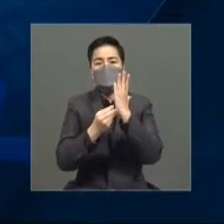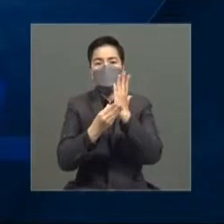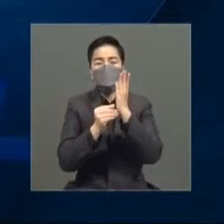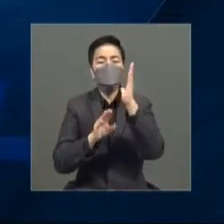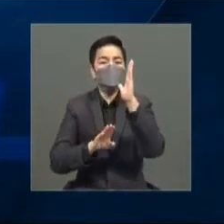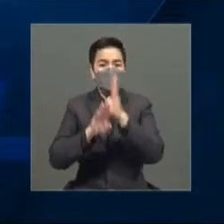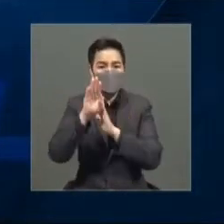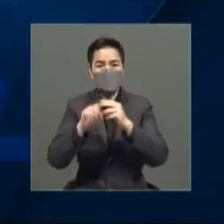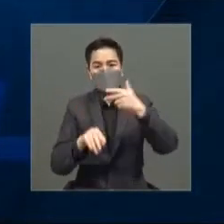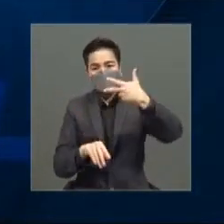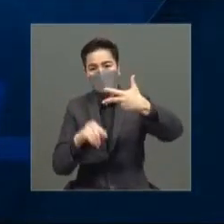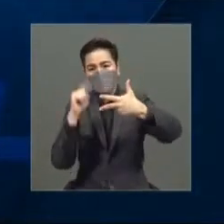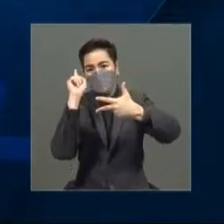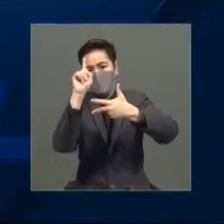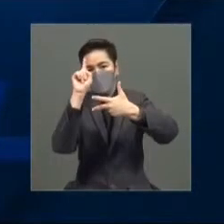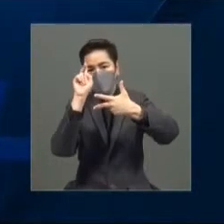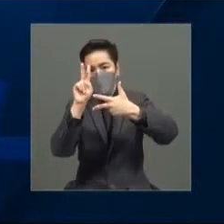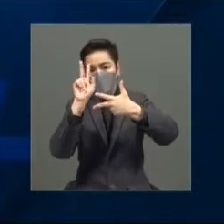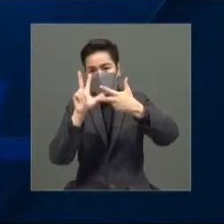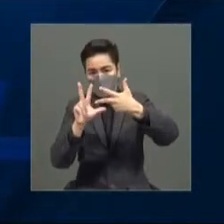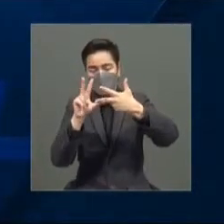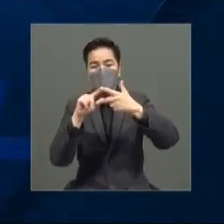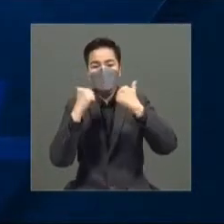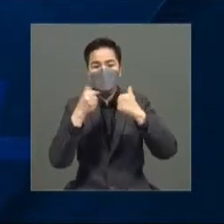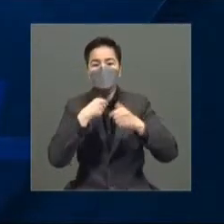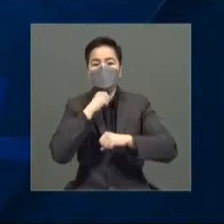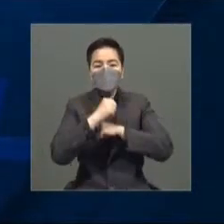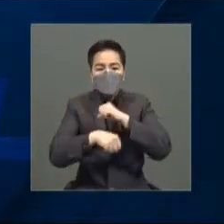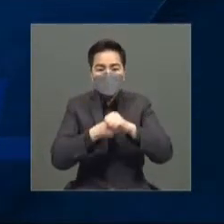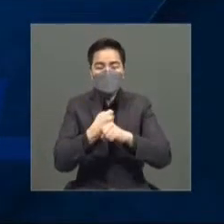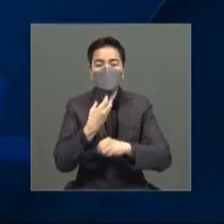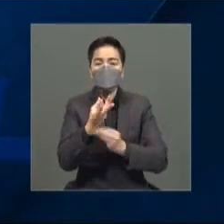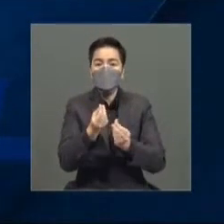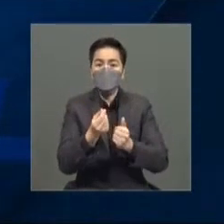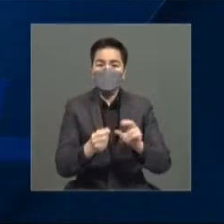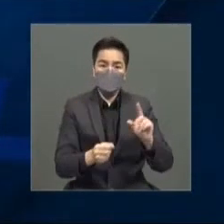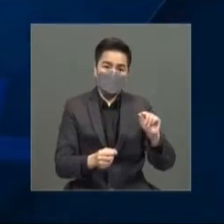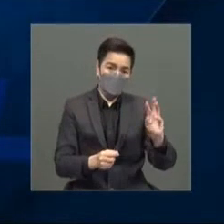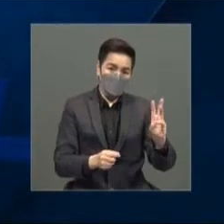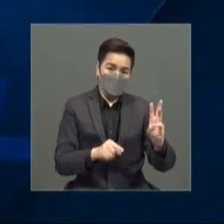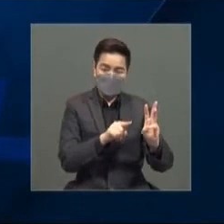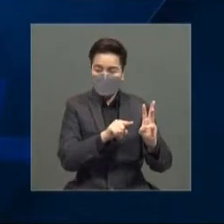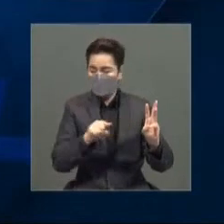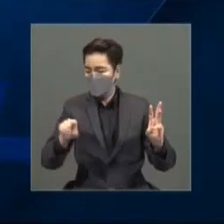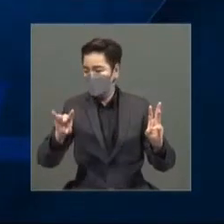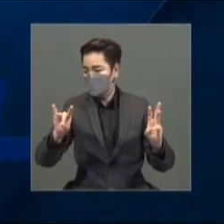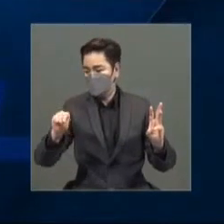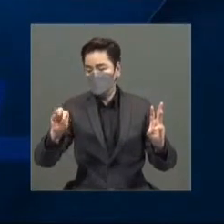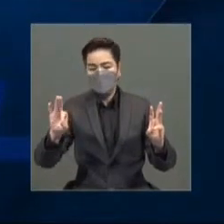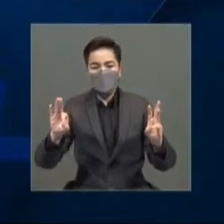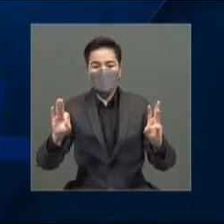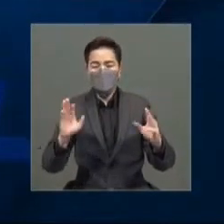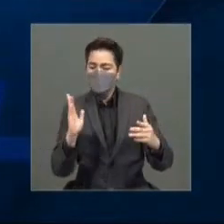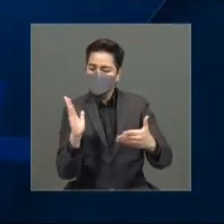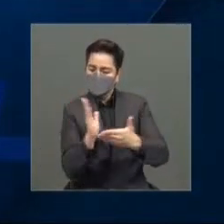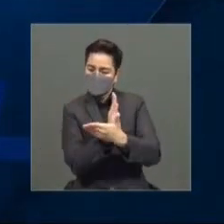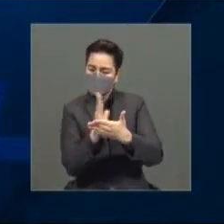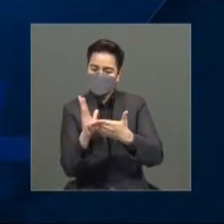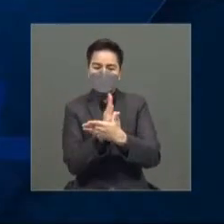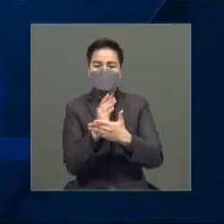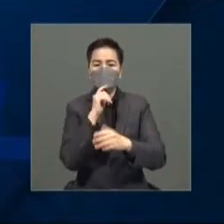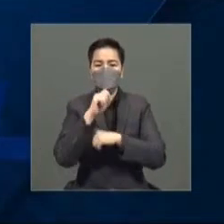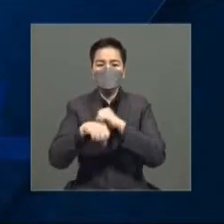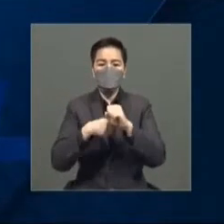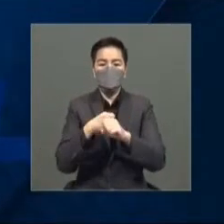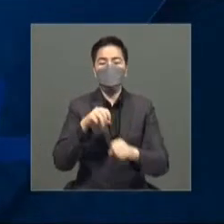ยังเป็น3อันดับแรกนะคะกลุ่มอายุเนี่ยค่ะมีตั้งแต่26ถึง89ปีค่ากลางค่อนข้างสูง